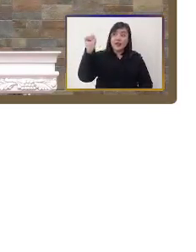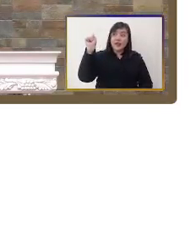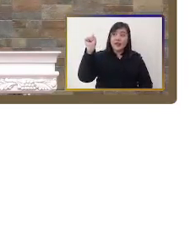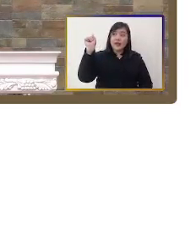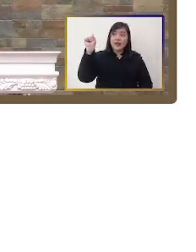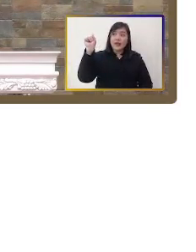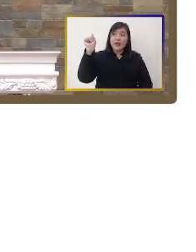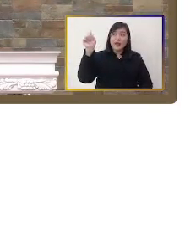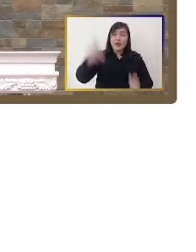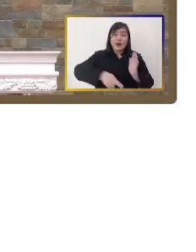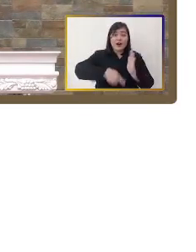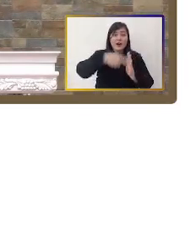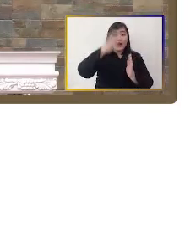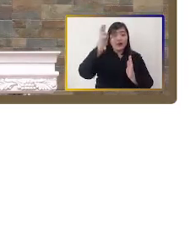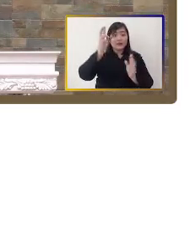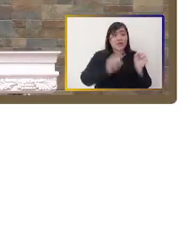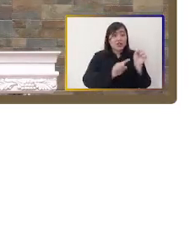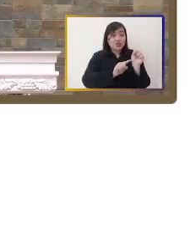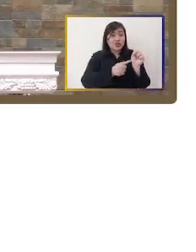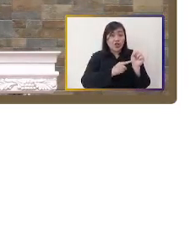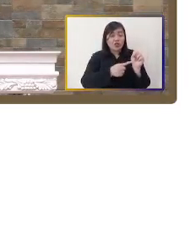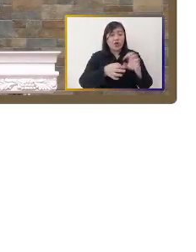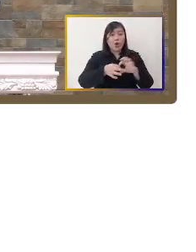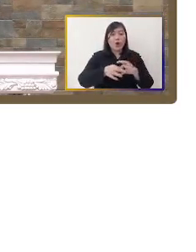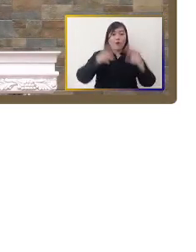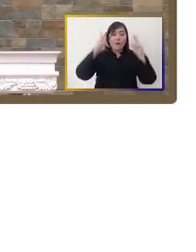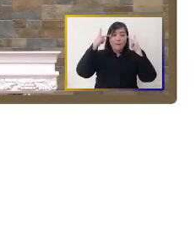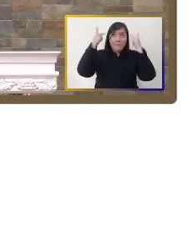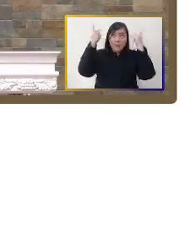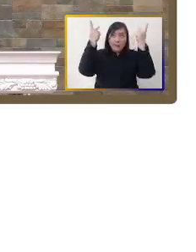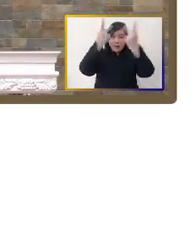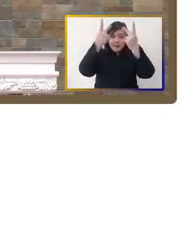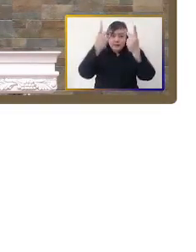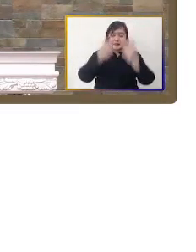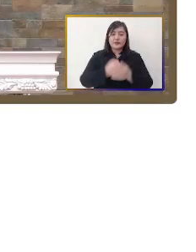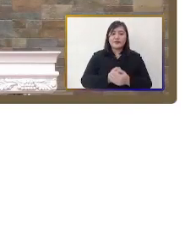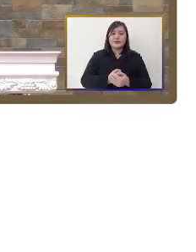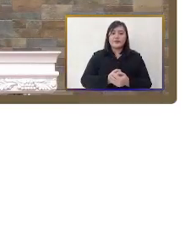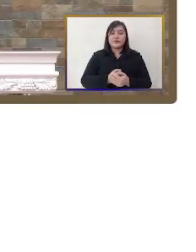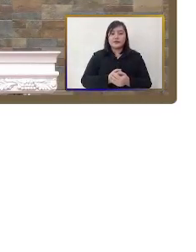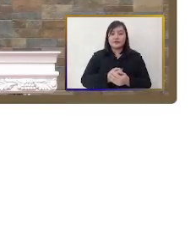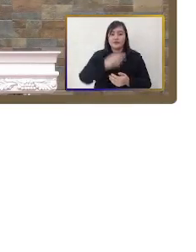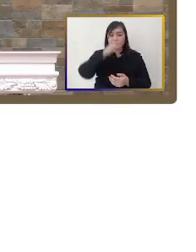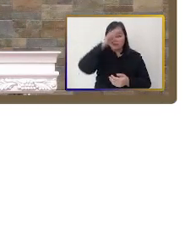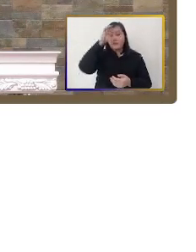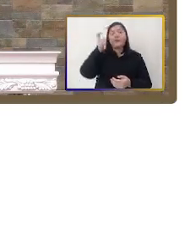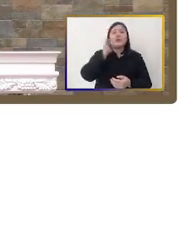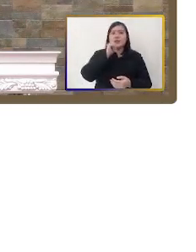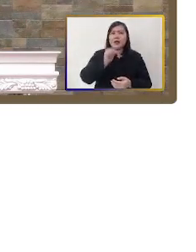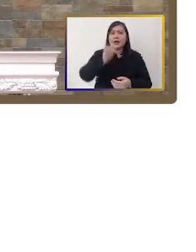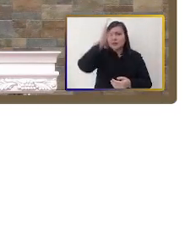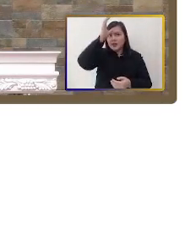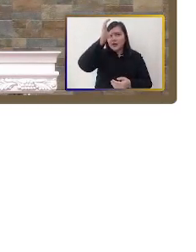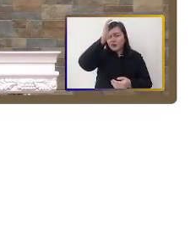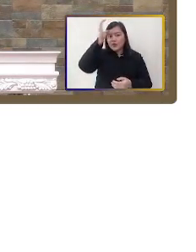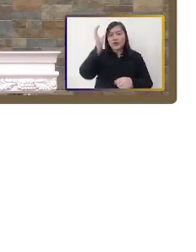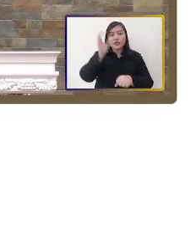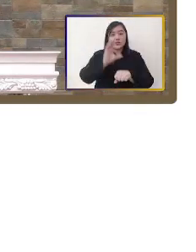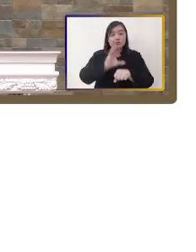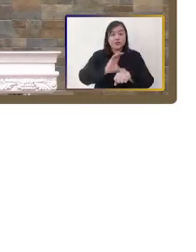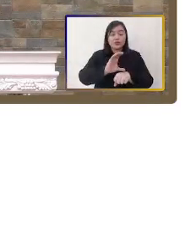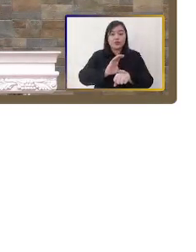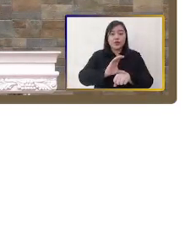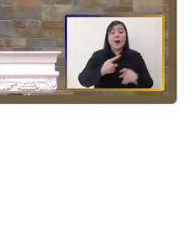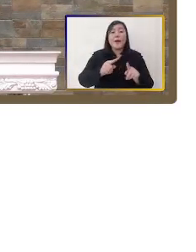rise pa lamang po sila. Ang alin ang sinasabi kong rise? Not the Catholic Church itself, pero yung